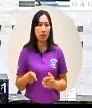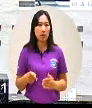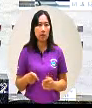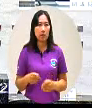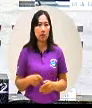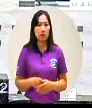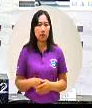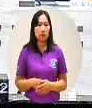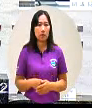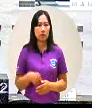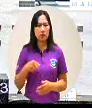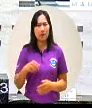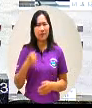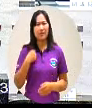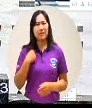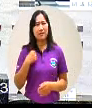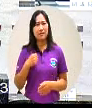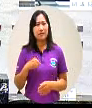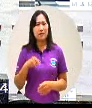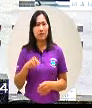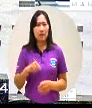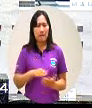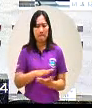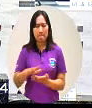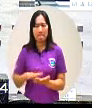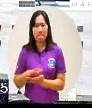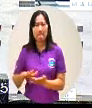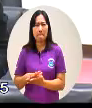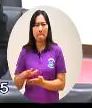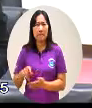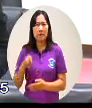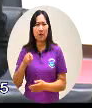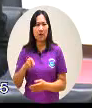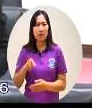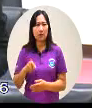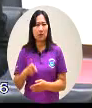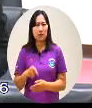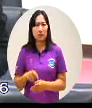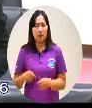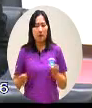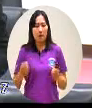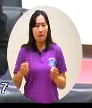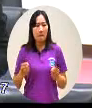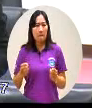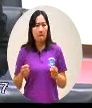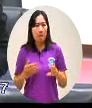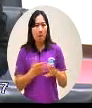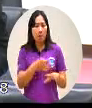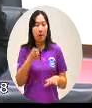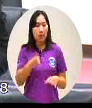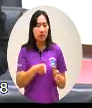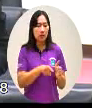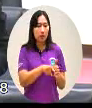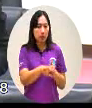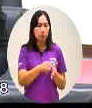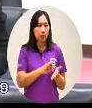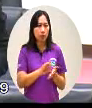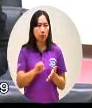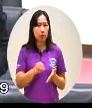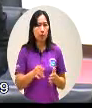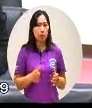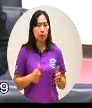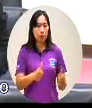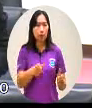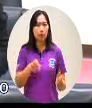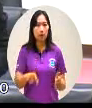其中你知影嘛？这规抓就是安脏乱，甲啊拢三楼悬啊，规个呐，驶过这条快车道伫遮，啊这条是专用道啦，啊这快车道伫遮吼，